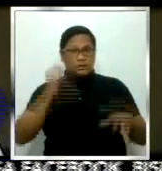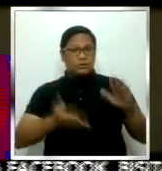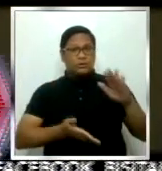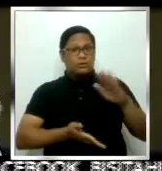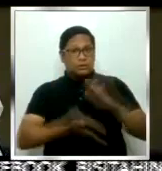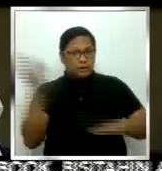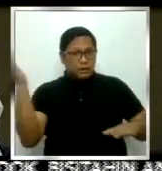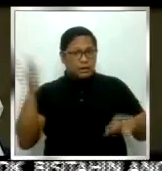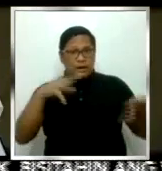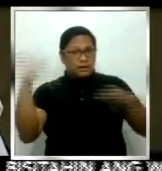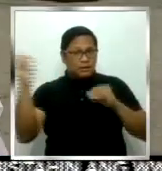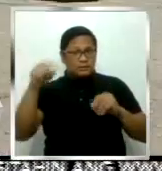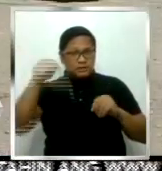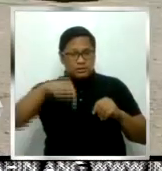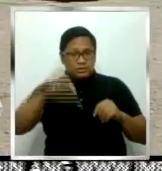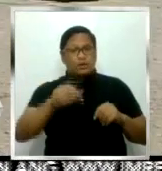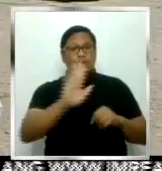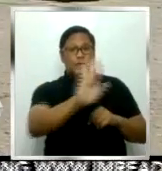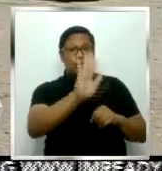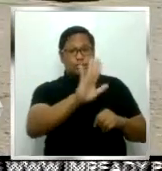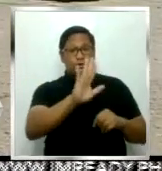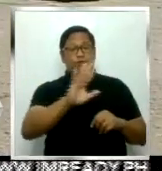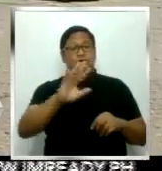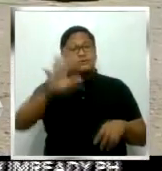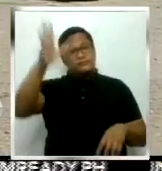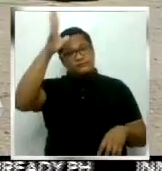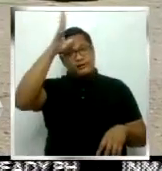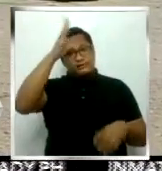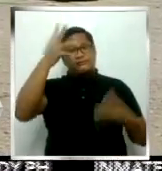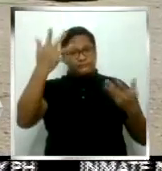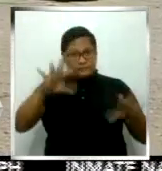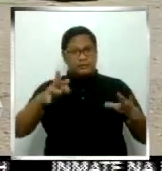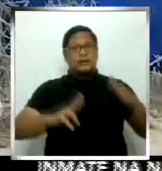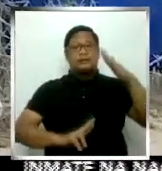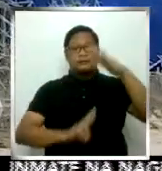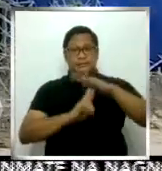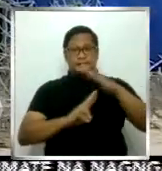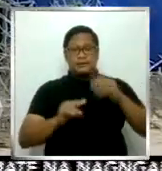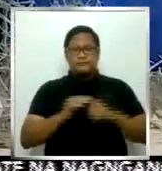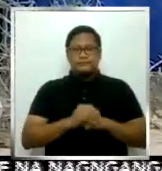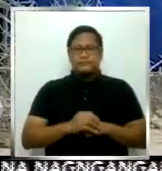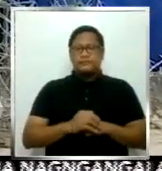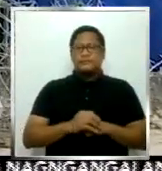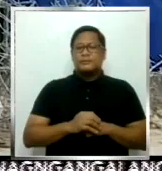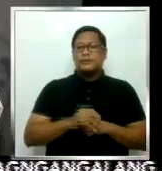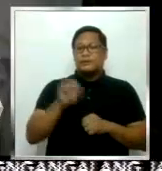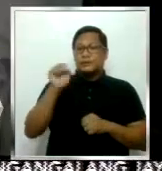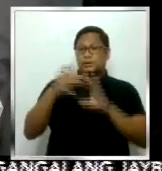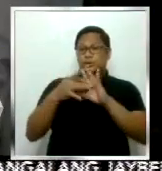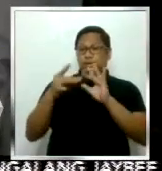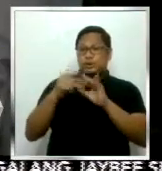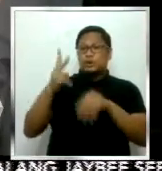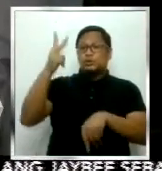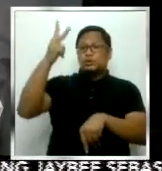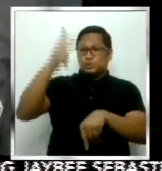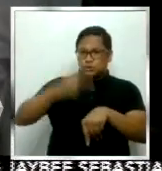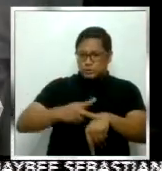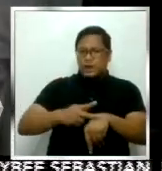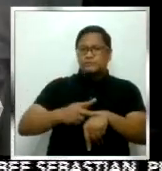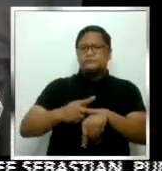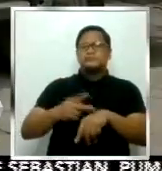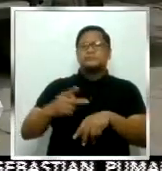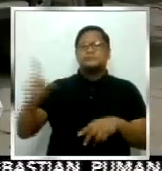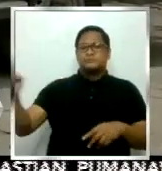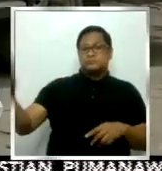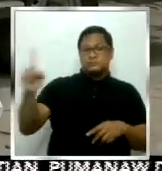dito? Retired na yung tatay nyo. Kwento ni De Los Santos, ito raw ang pangalawang beses na nagpunta sa bahay nila ang general. Ilang